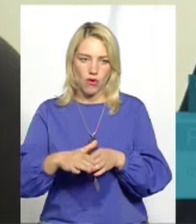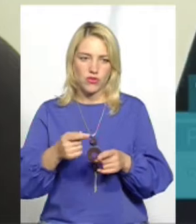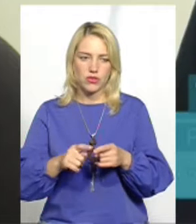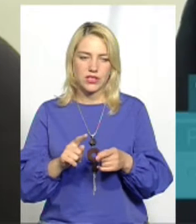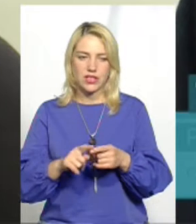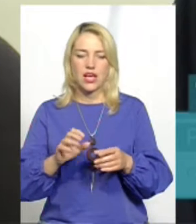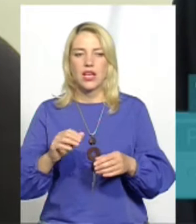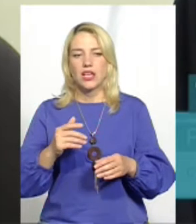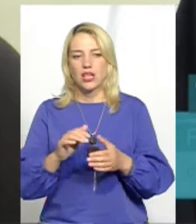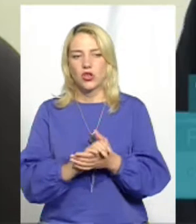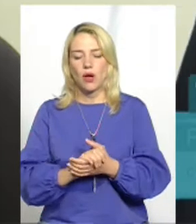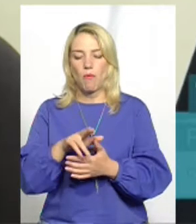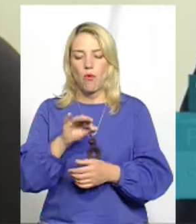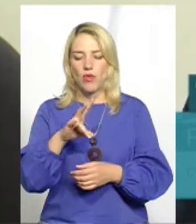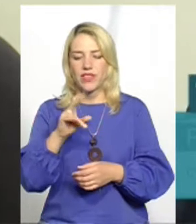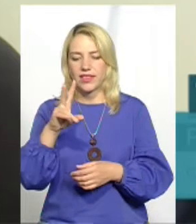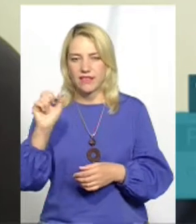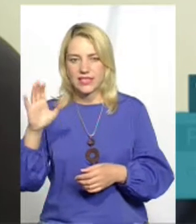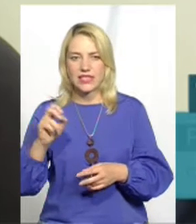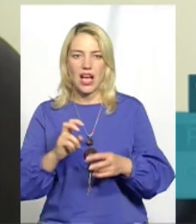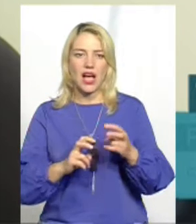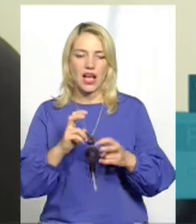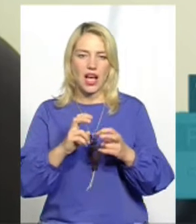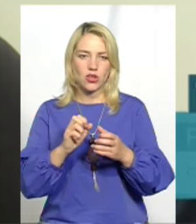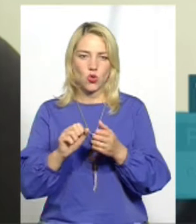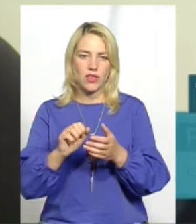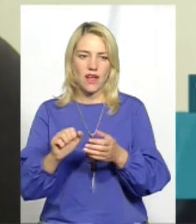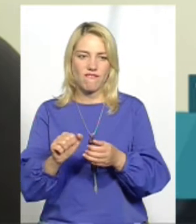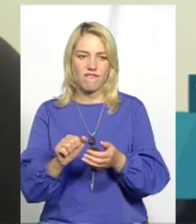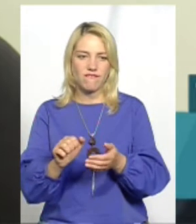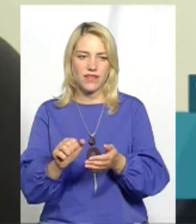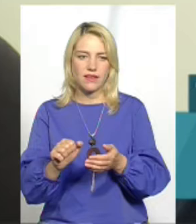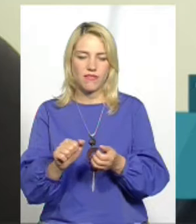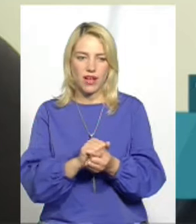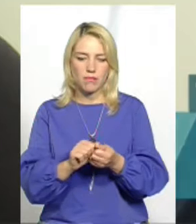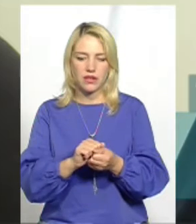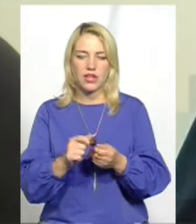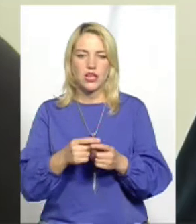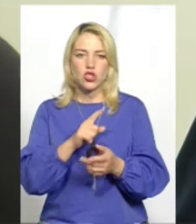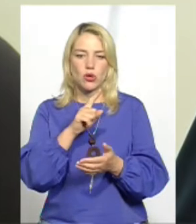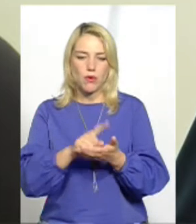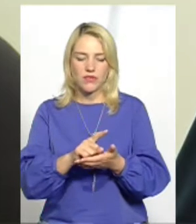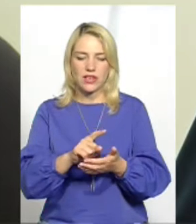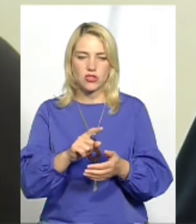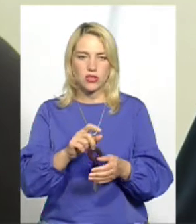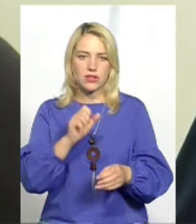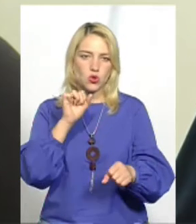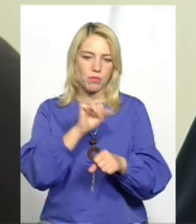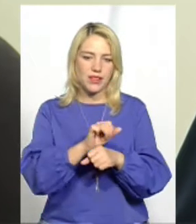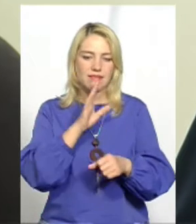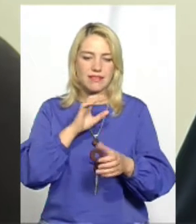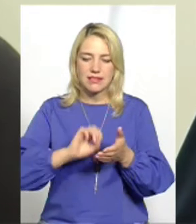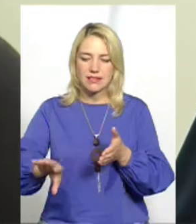відповідальністю «Понінківська картонно-паперова фабрика України» шляхом зупинення виробництва, пов'язаних з киданням зворотних вод і забруднюючої речовини у